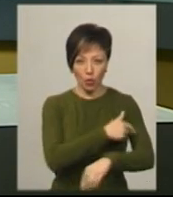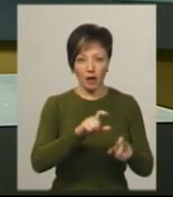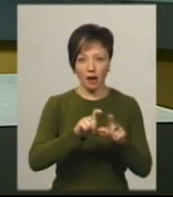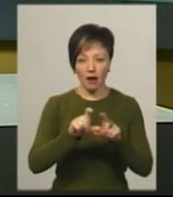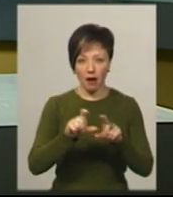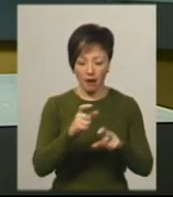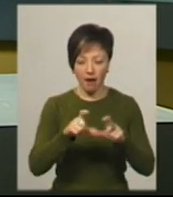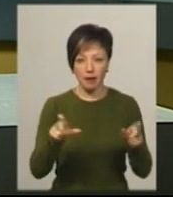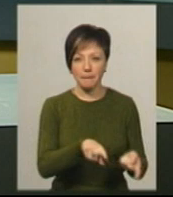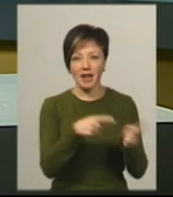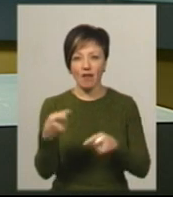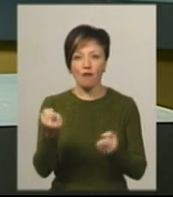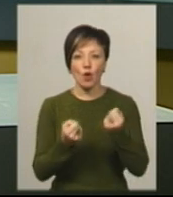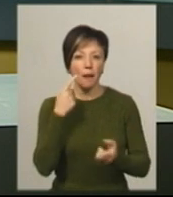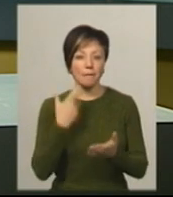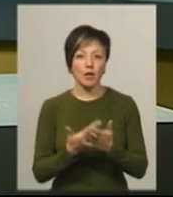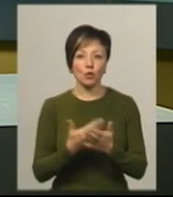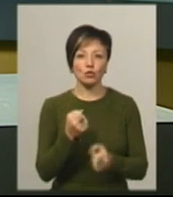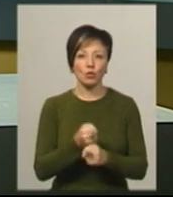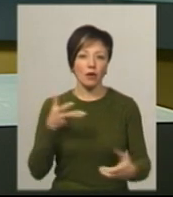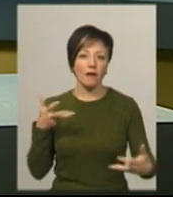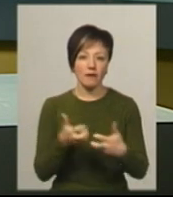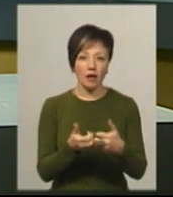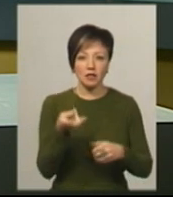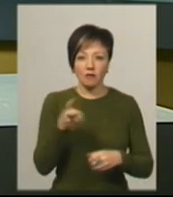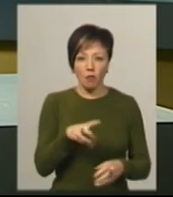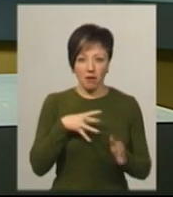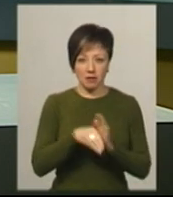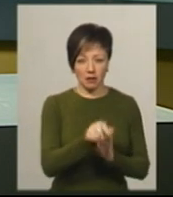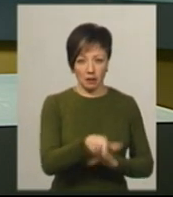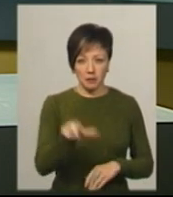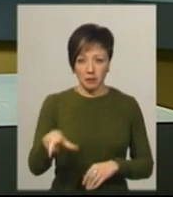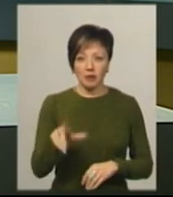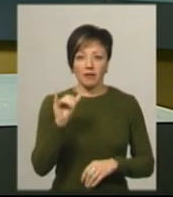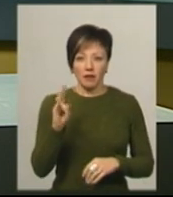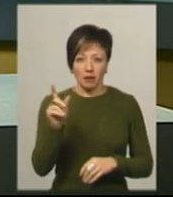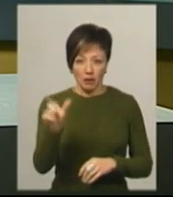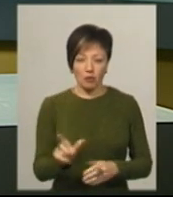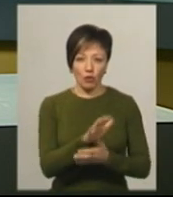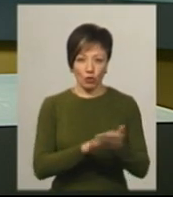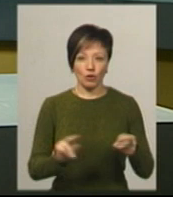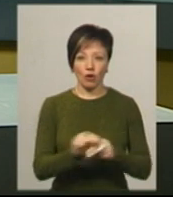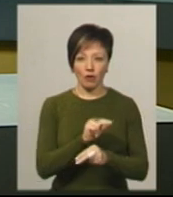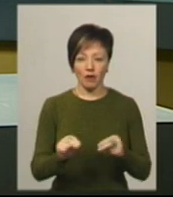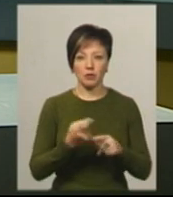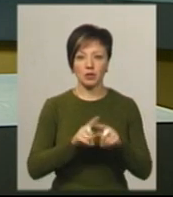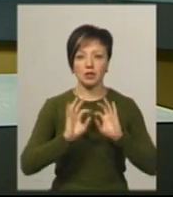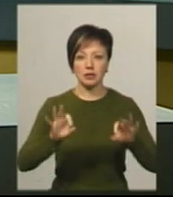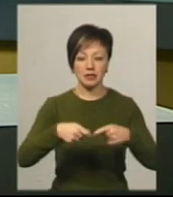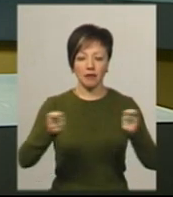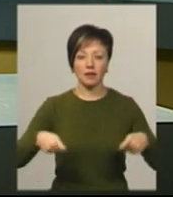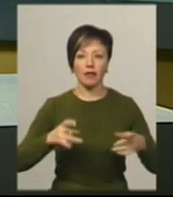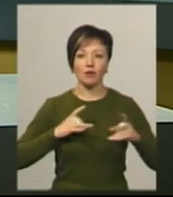лікарні перевели водія, якого підозрюють у скоєнні ДТП із двома загиблими. Він продовжує лікування. Про це каже